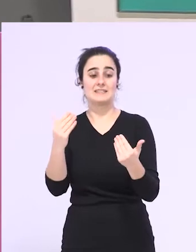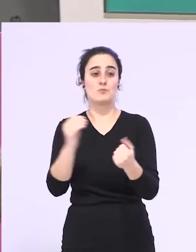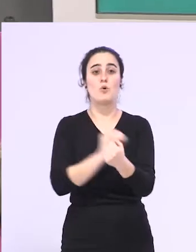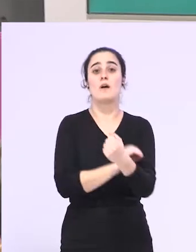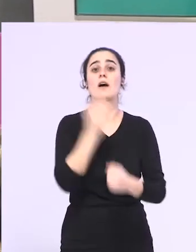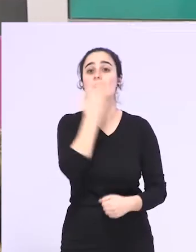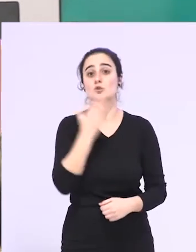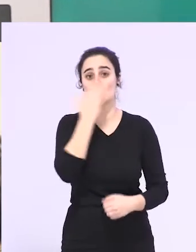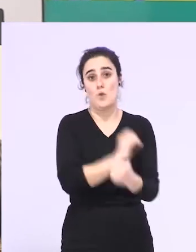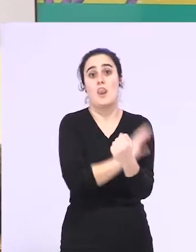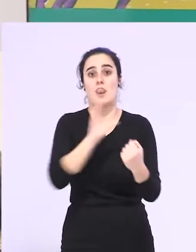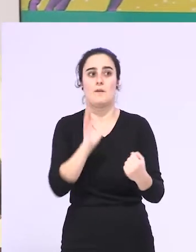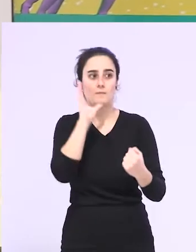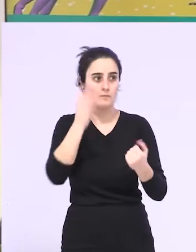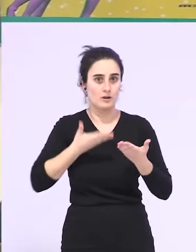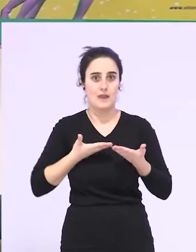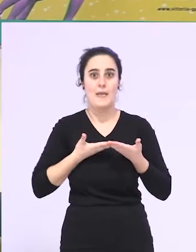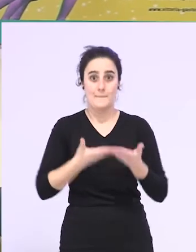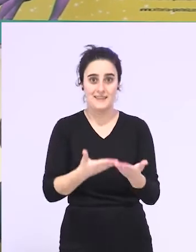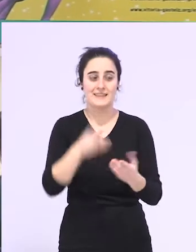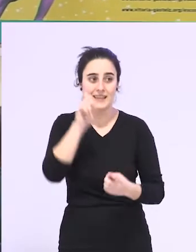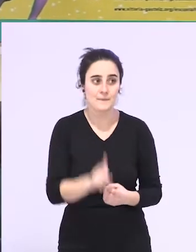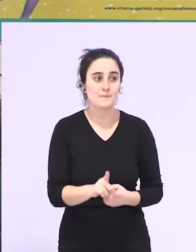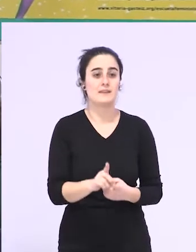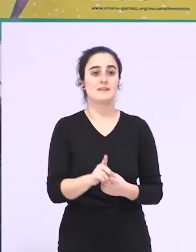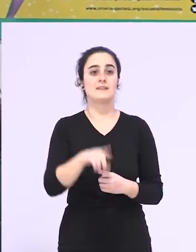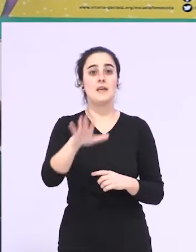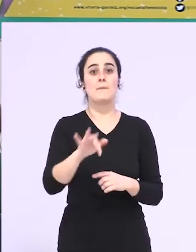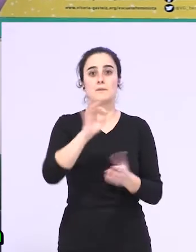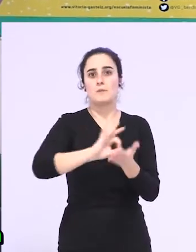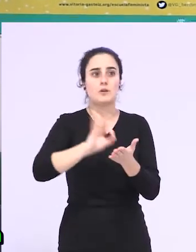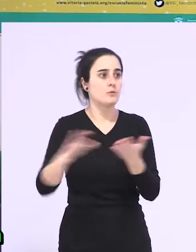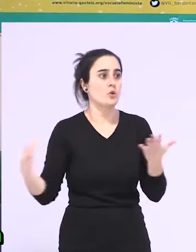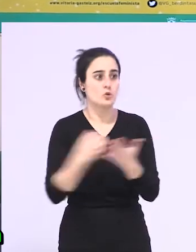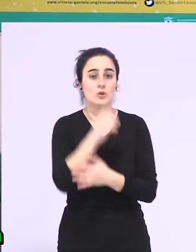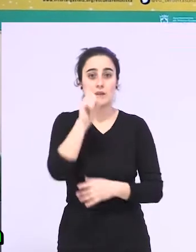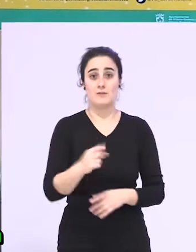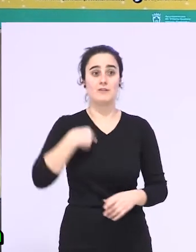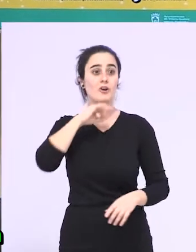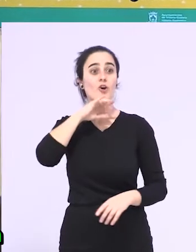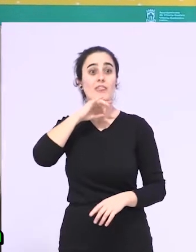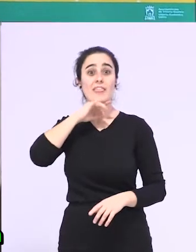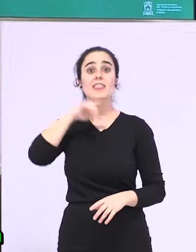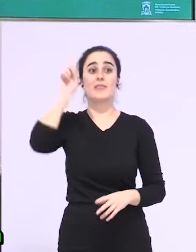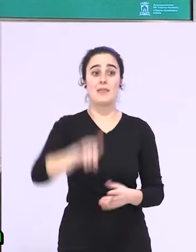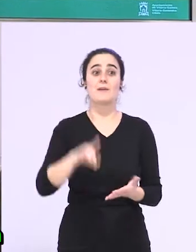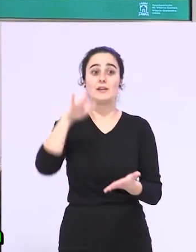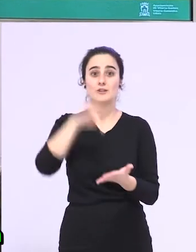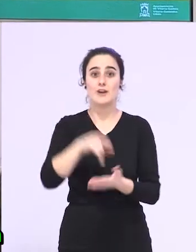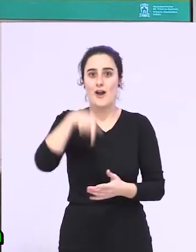eskolai gonbidapenagatik eta joitzulpen zerbitzua eta dana jartzagatik. Egia esan poza ematen du horrelako ekitaldi